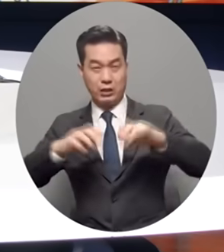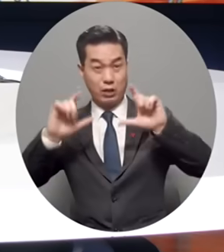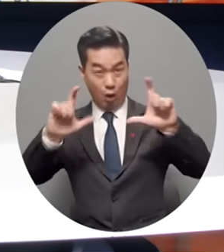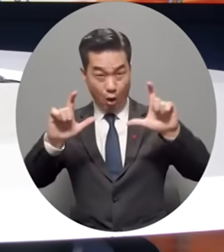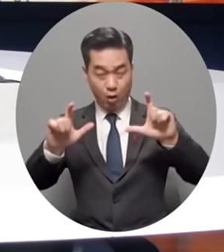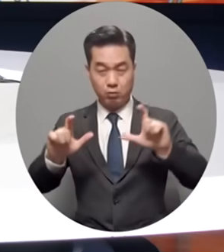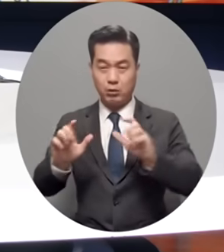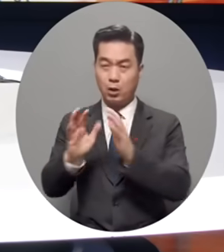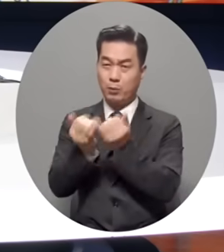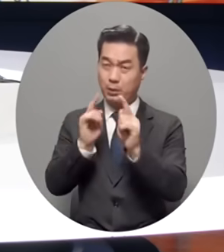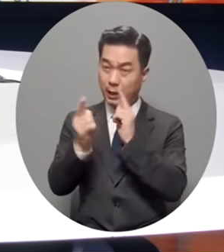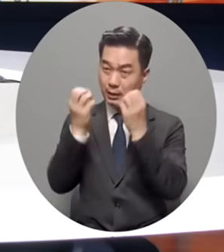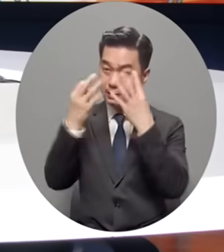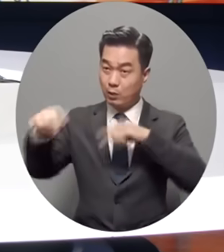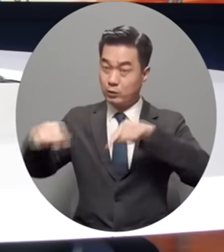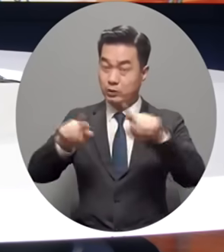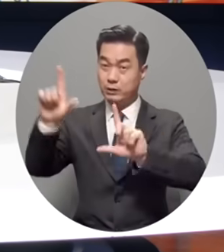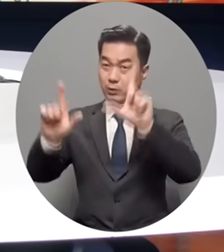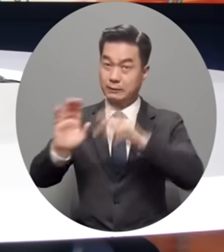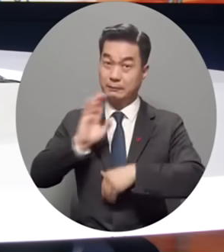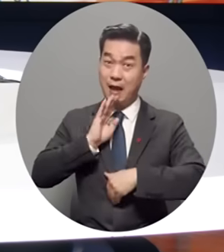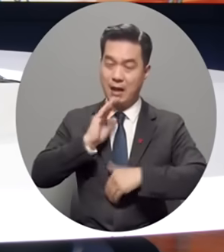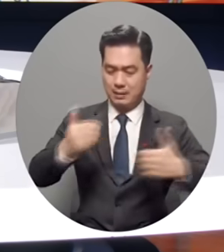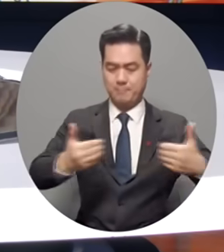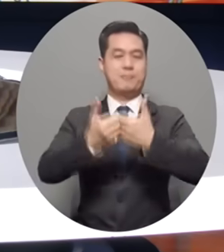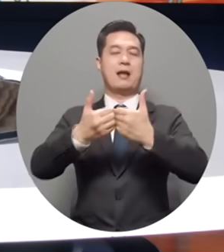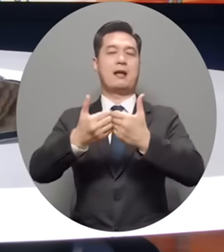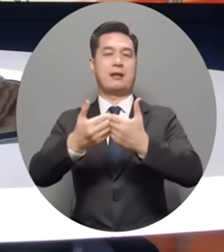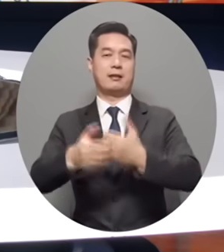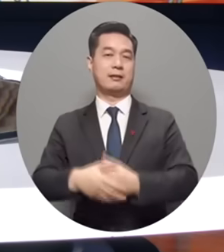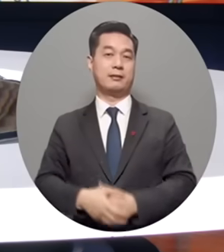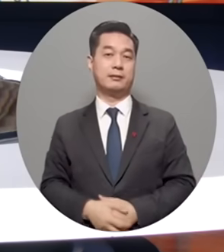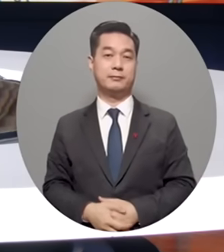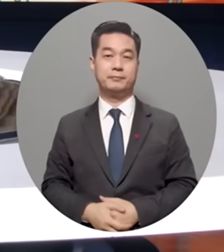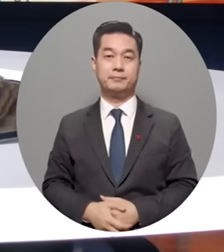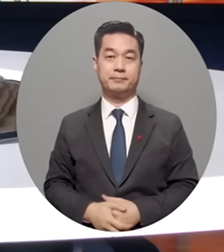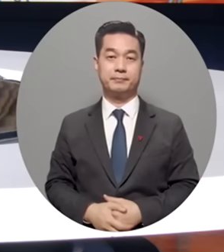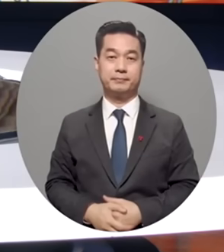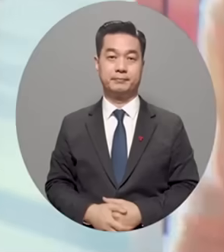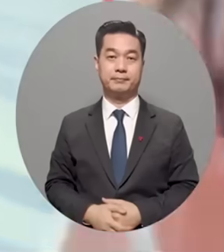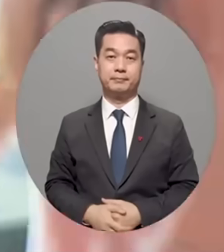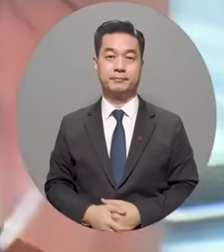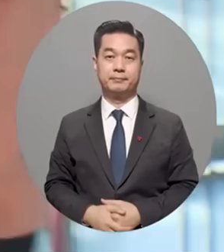본인이 말하는 새로운 정치냐고 맞받았습니다. 이남호 기자가 보도합니다.